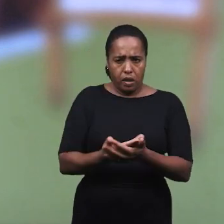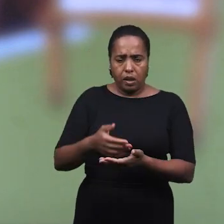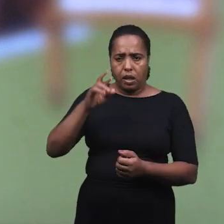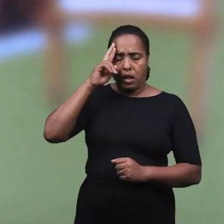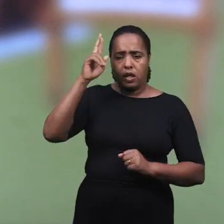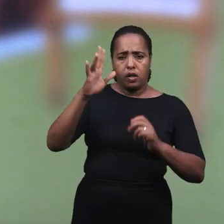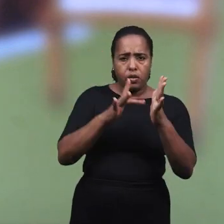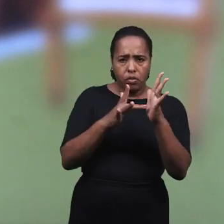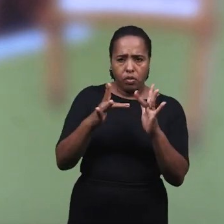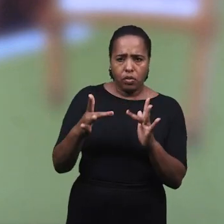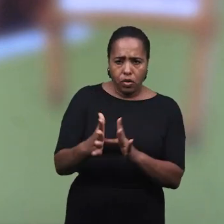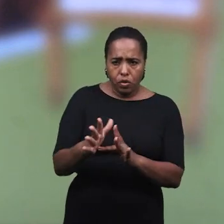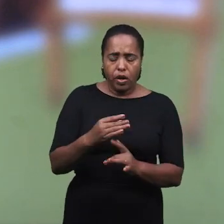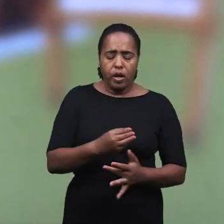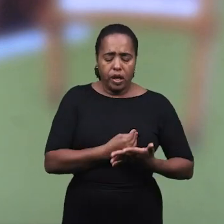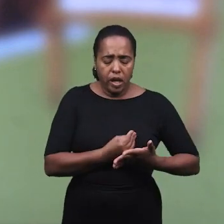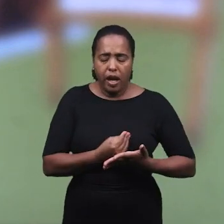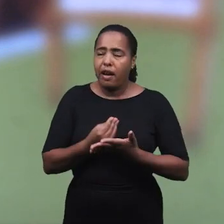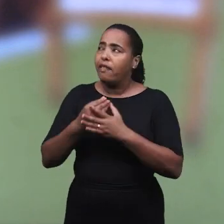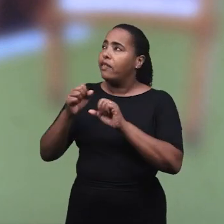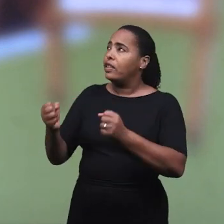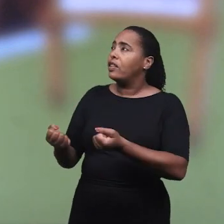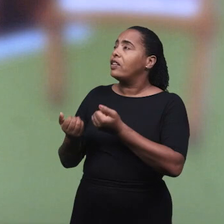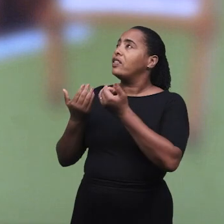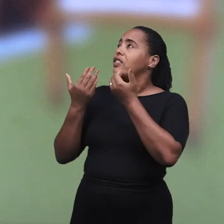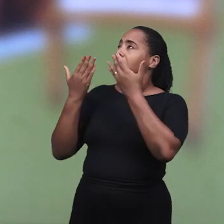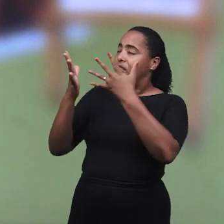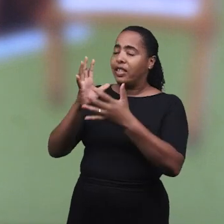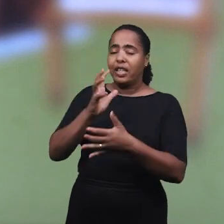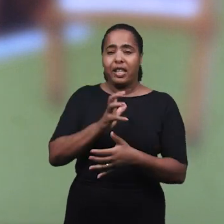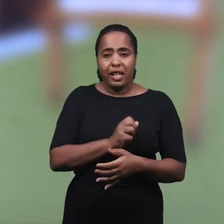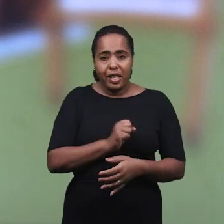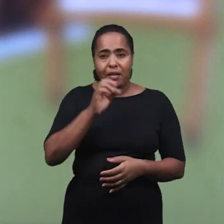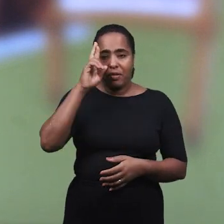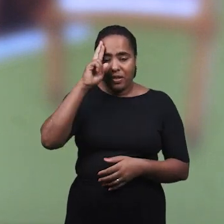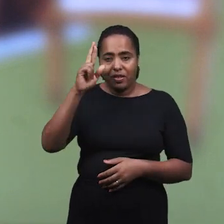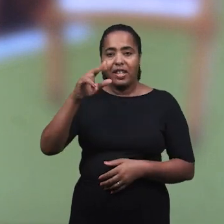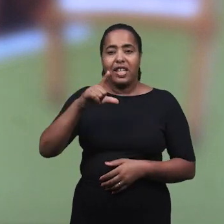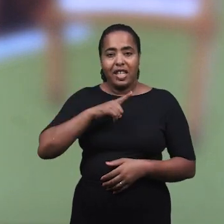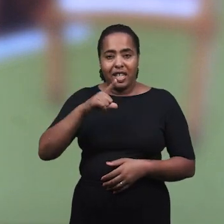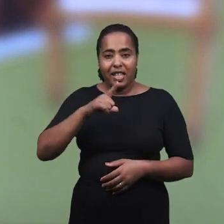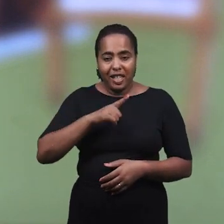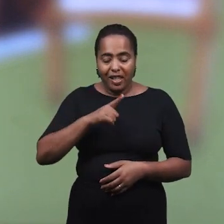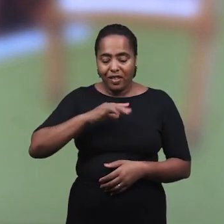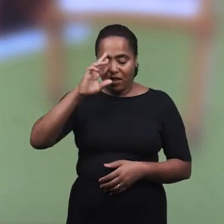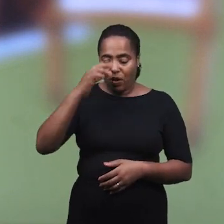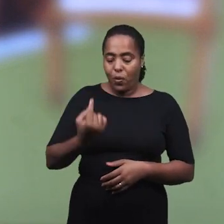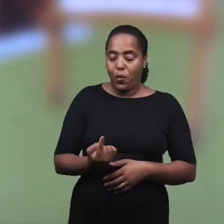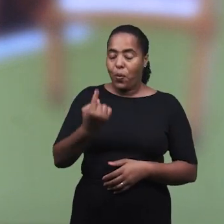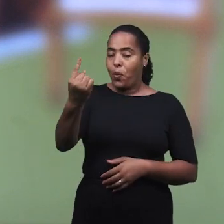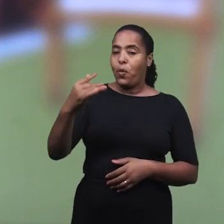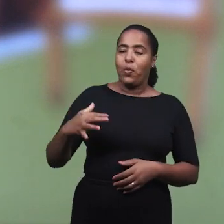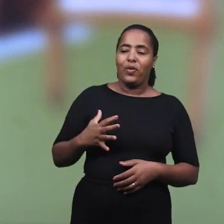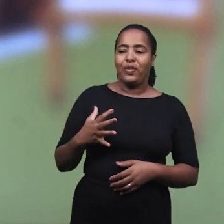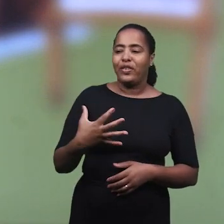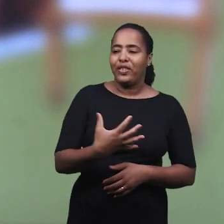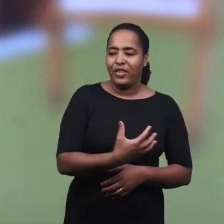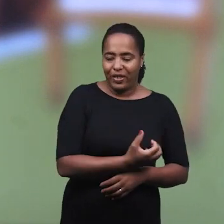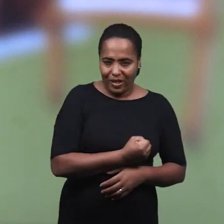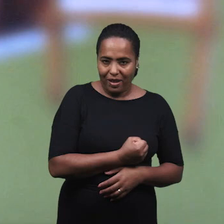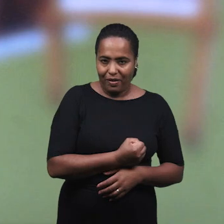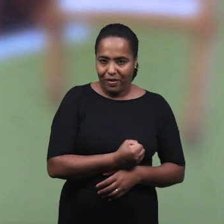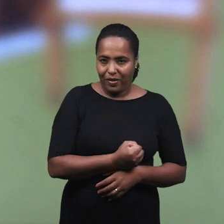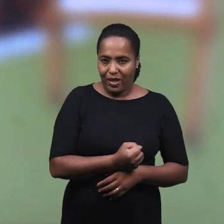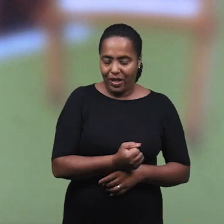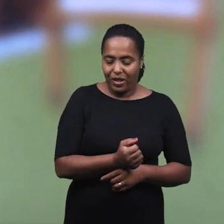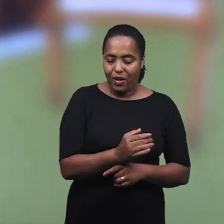qui croient au Seigneur Jésus, qui donnent sa vie à Jésus, qui aiment Jésus, il comprend Jésus comme, il